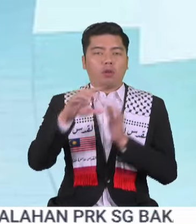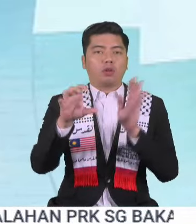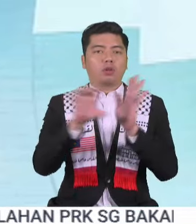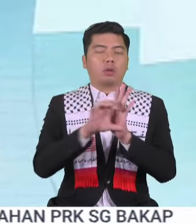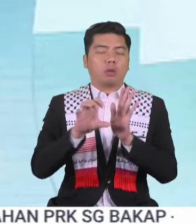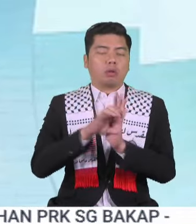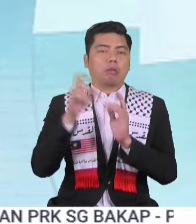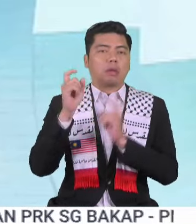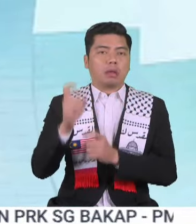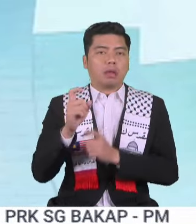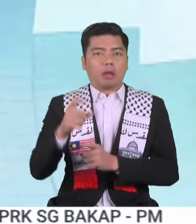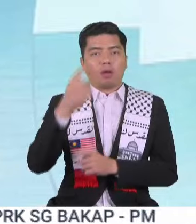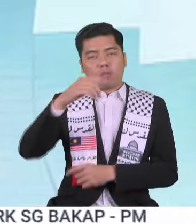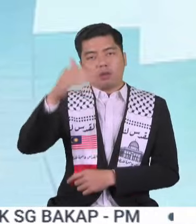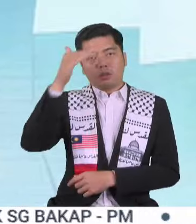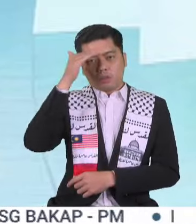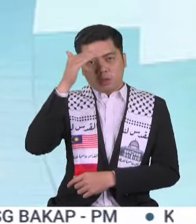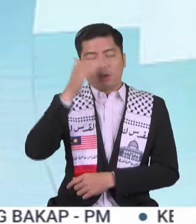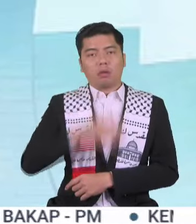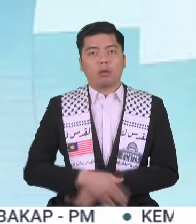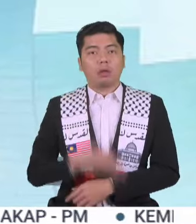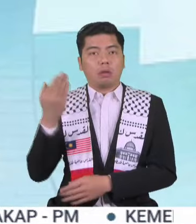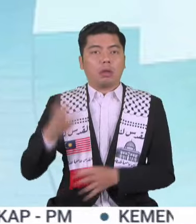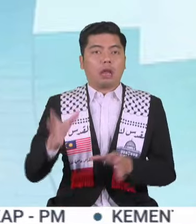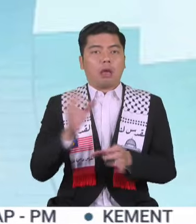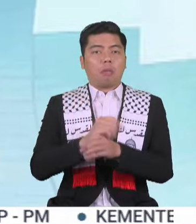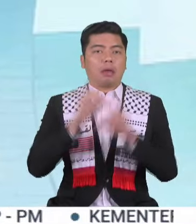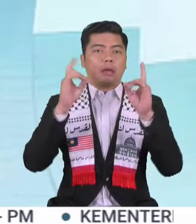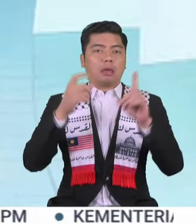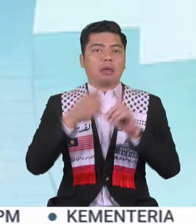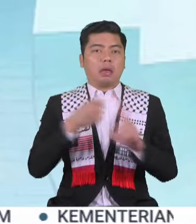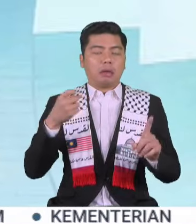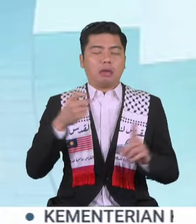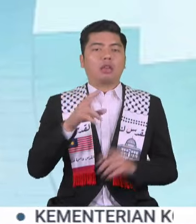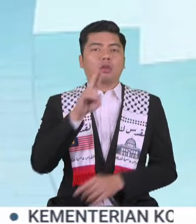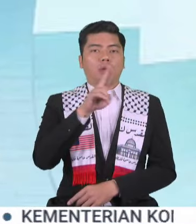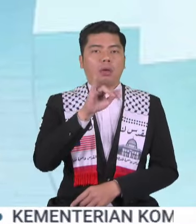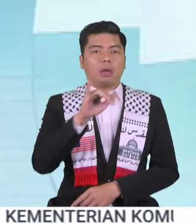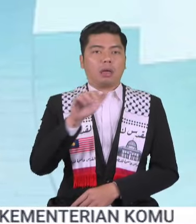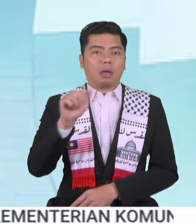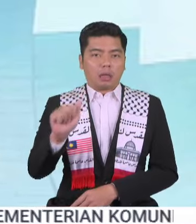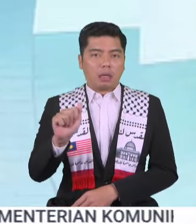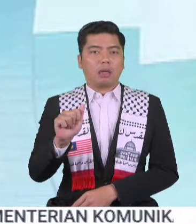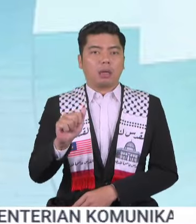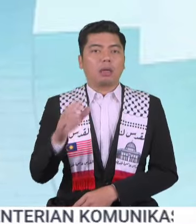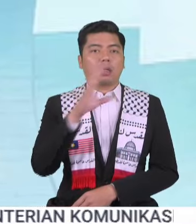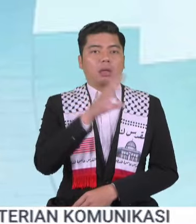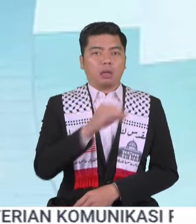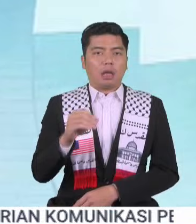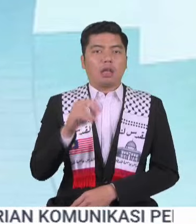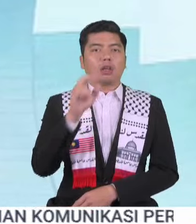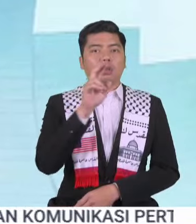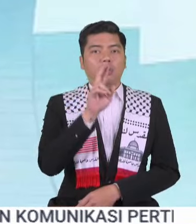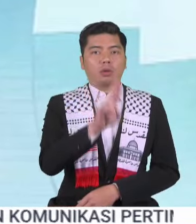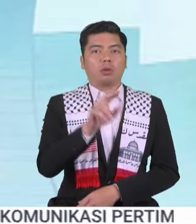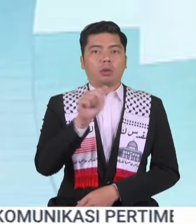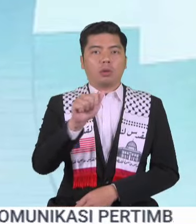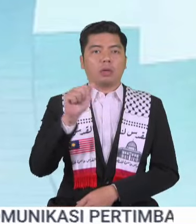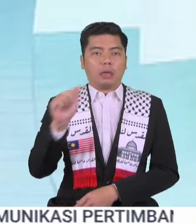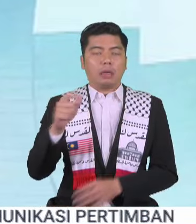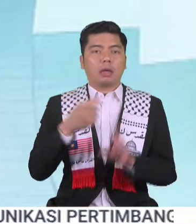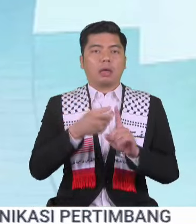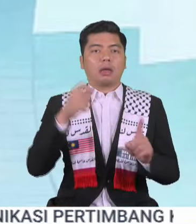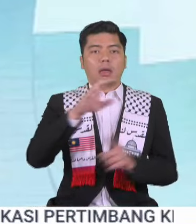maal hijrah peringkat Negeri Johor beliau menerima pendidikan dari Universiti Islam antarabangsa uia dan Universiti